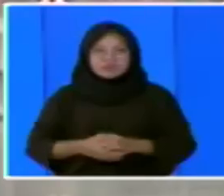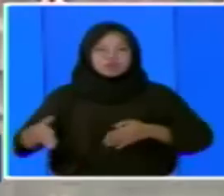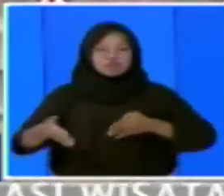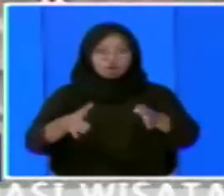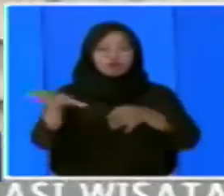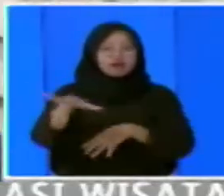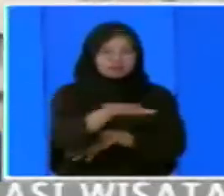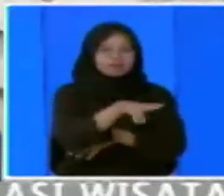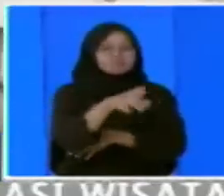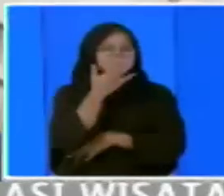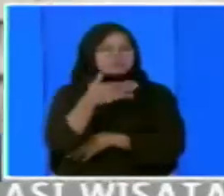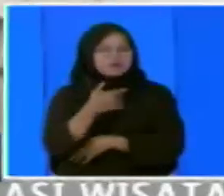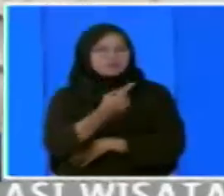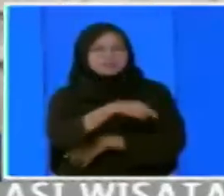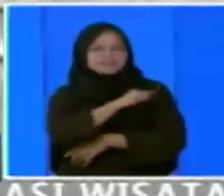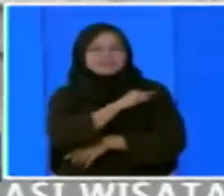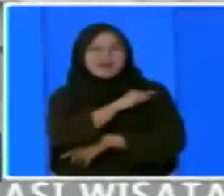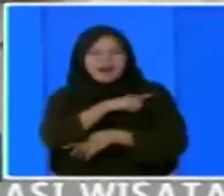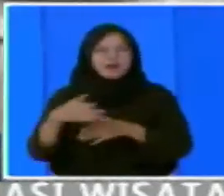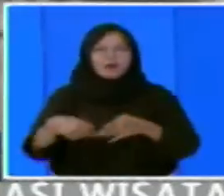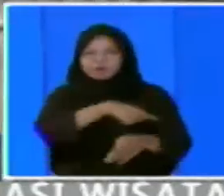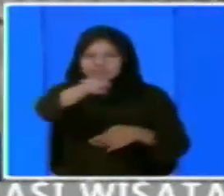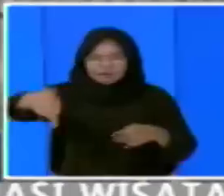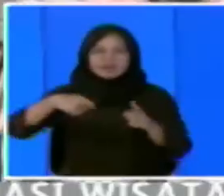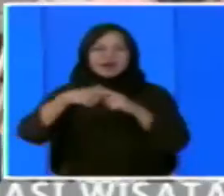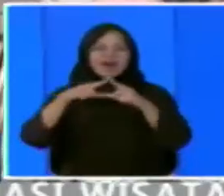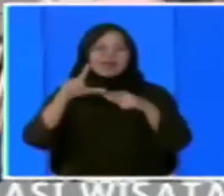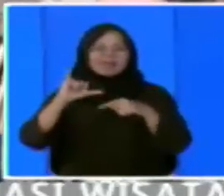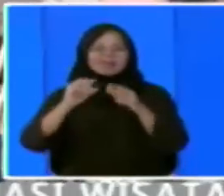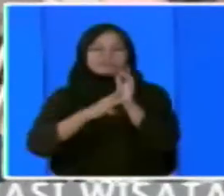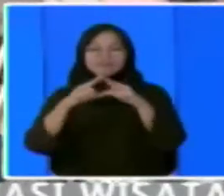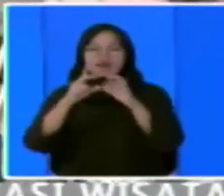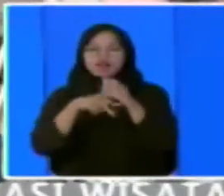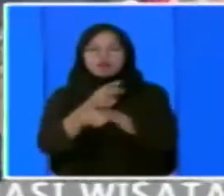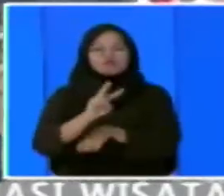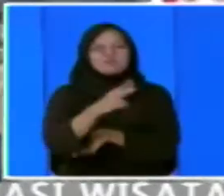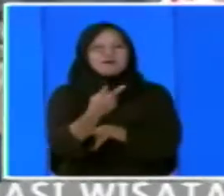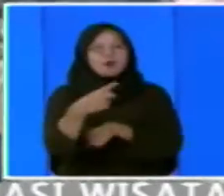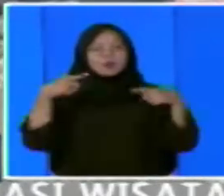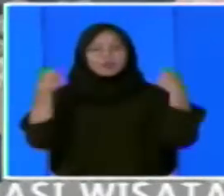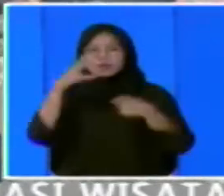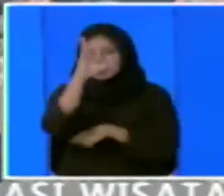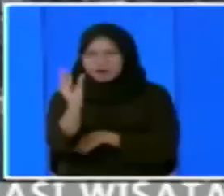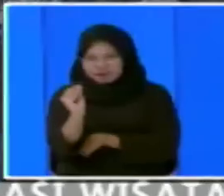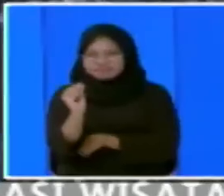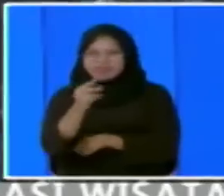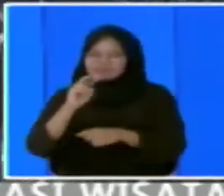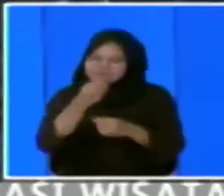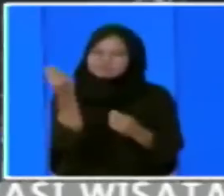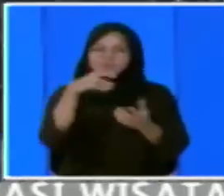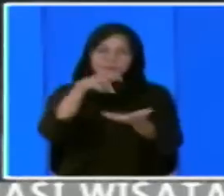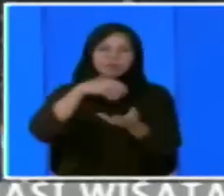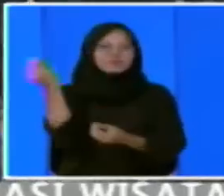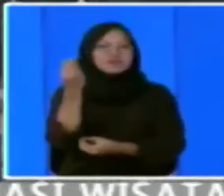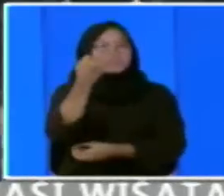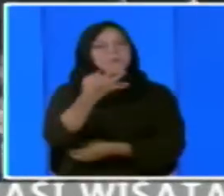Sebagai aset jalur air yang memiliki potensi, kawasan Kalimalang akan diubah Gubernur Jawa Barat Ridwan Kamil menjadi destinasi